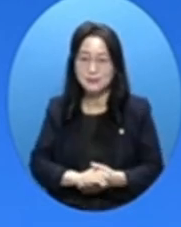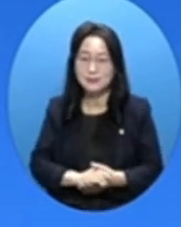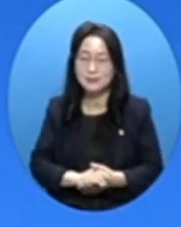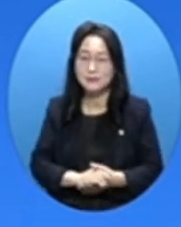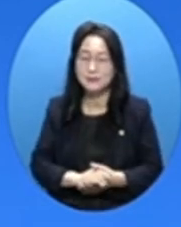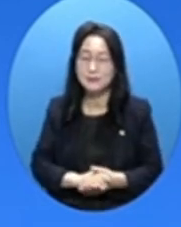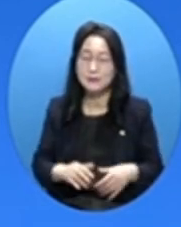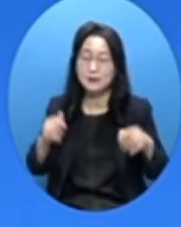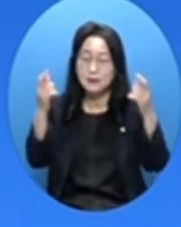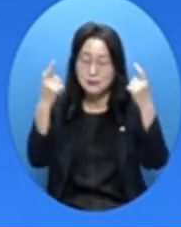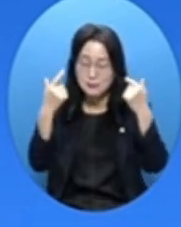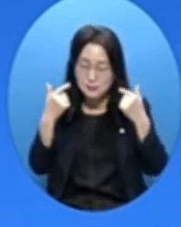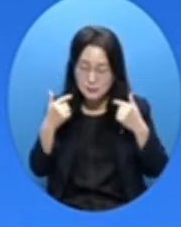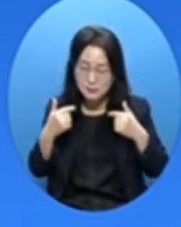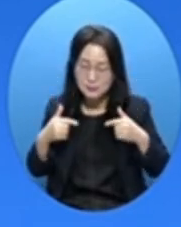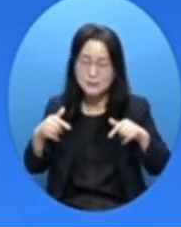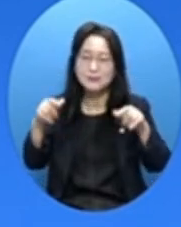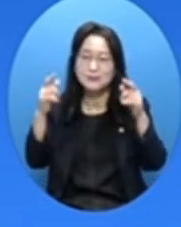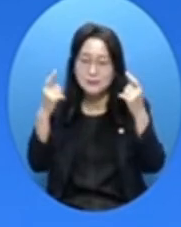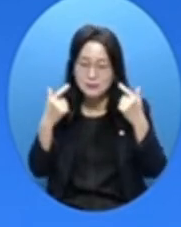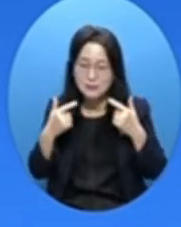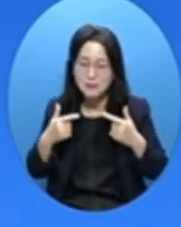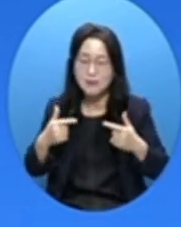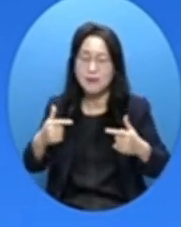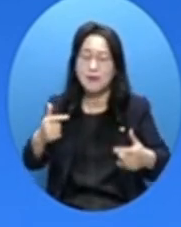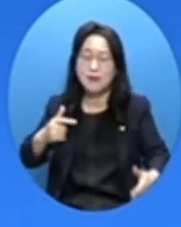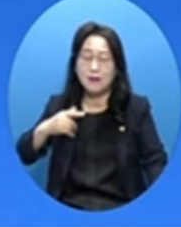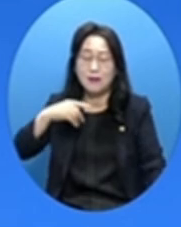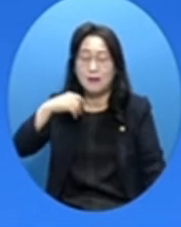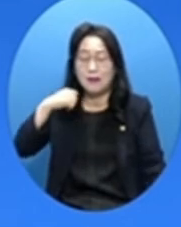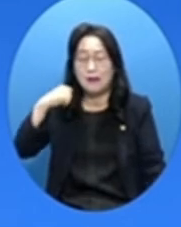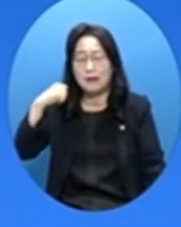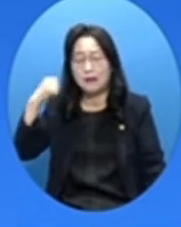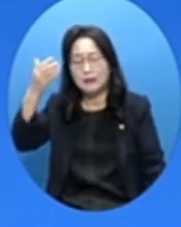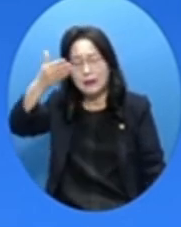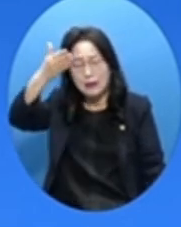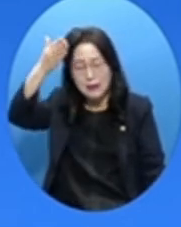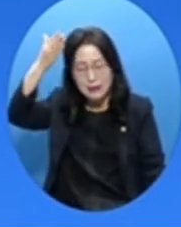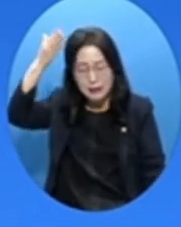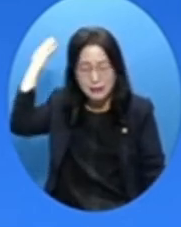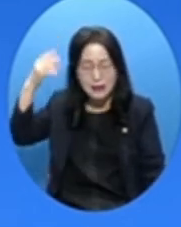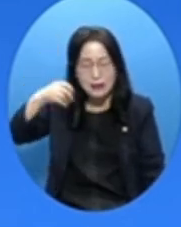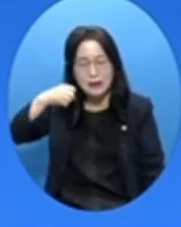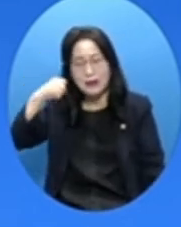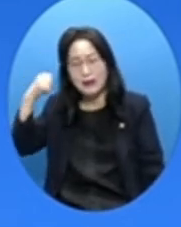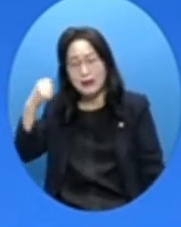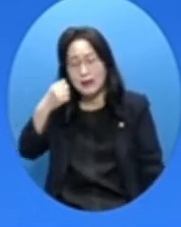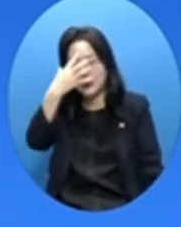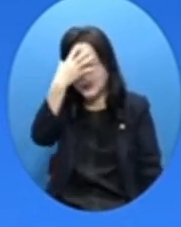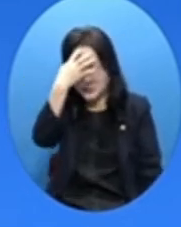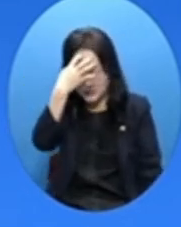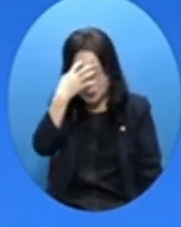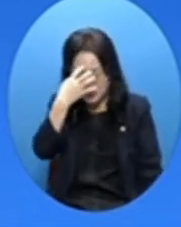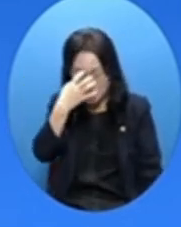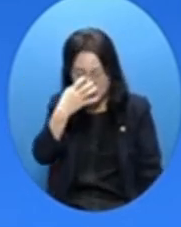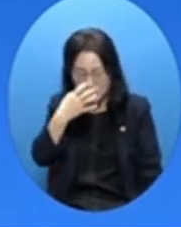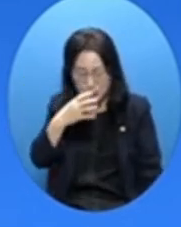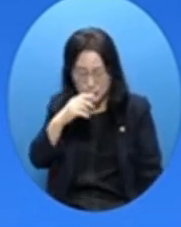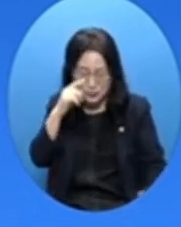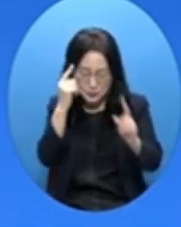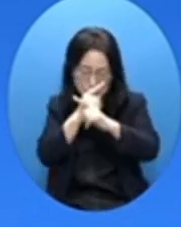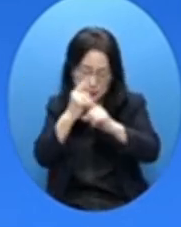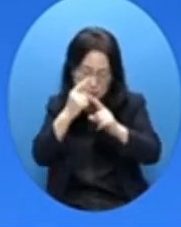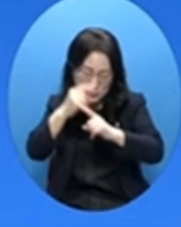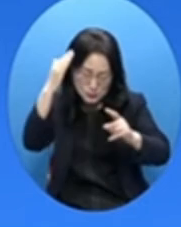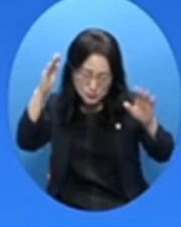을 으 과거의 붙여 패서 우울하고 부정적이고 어두운 삶을